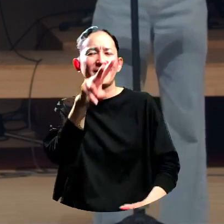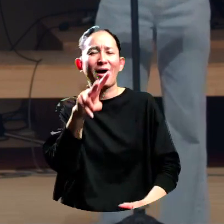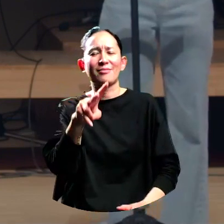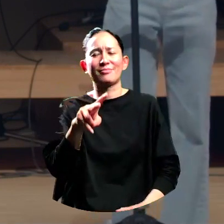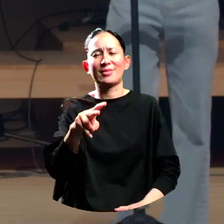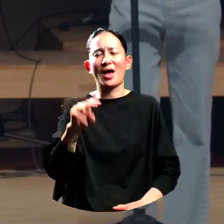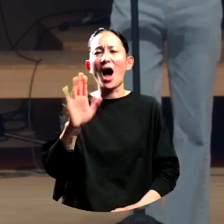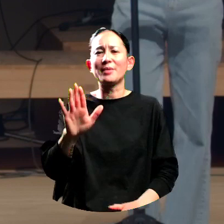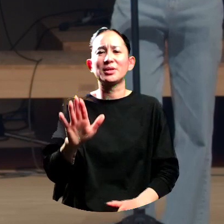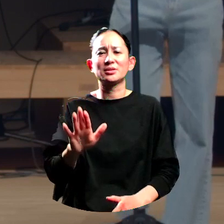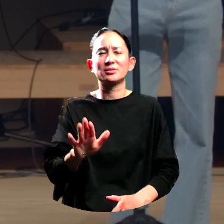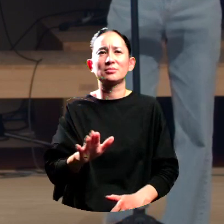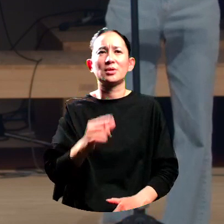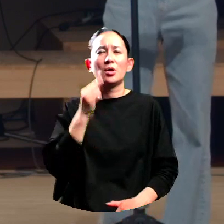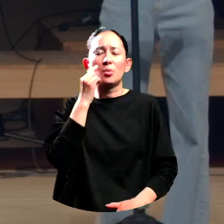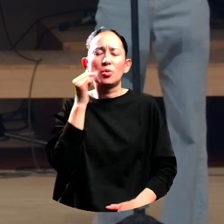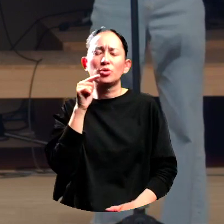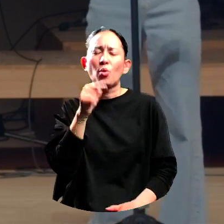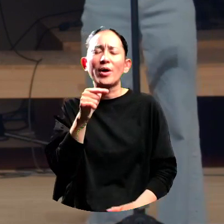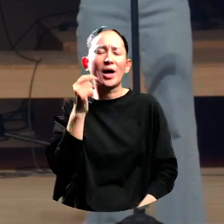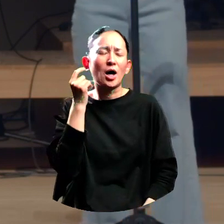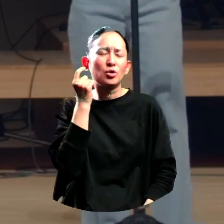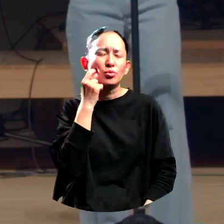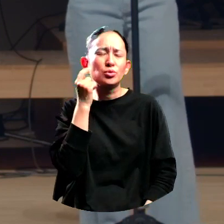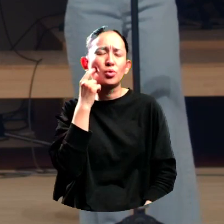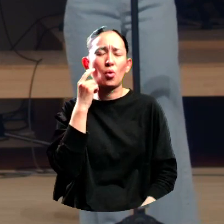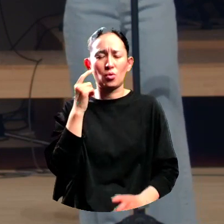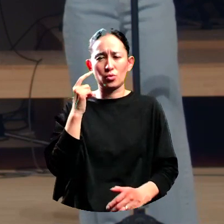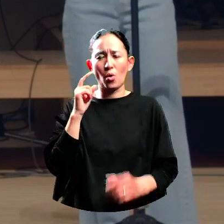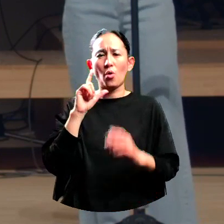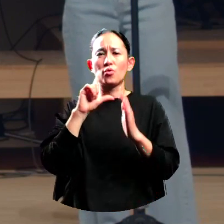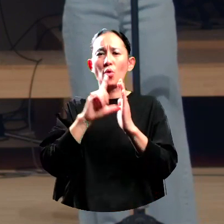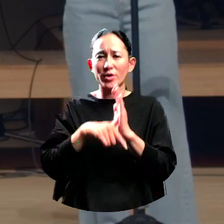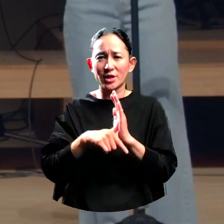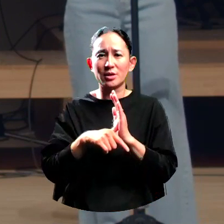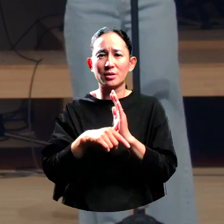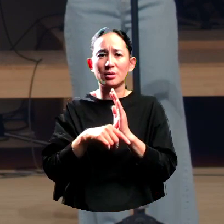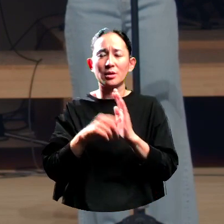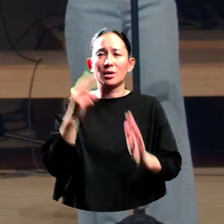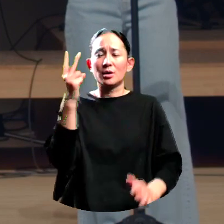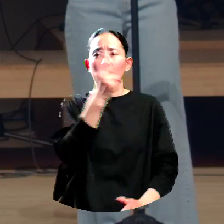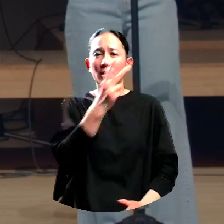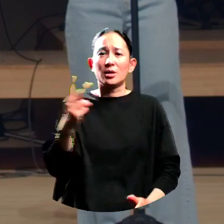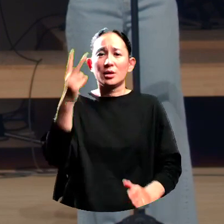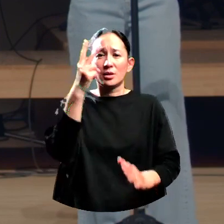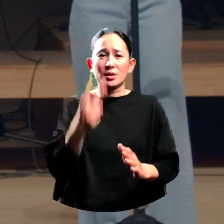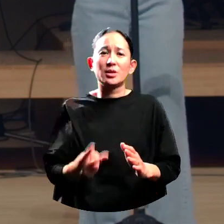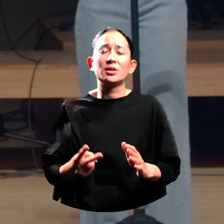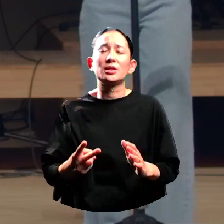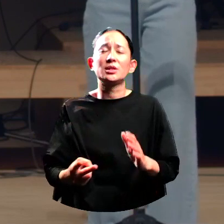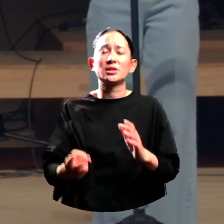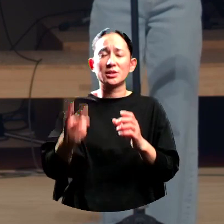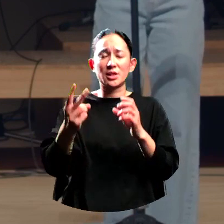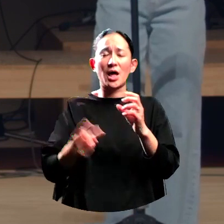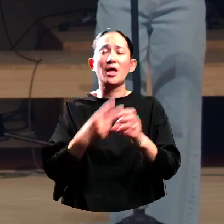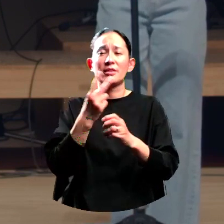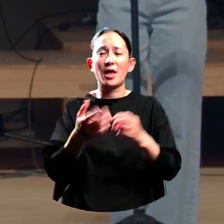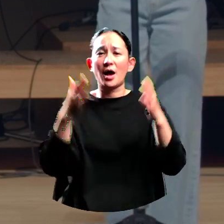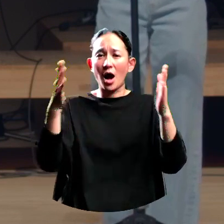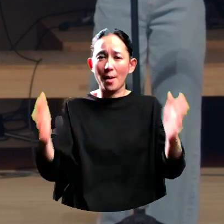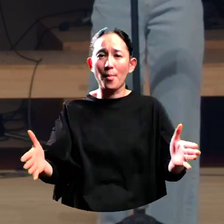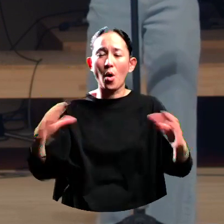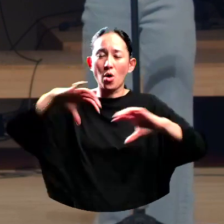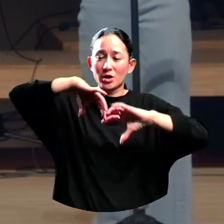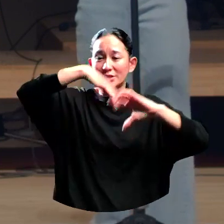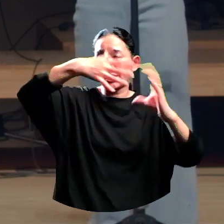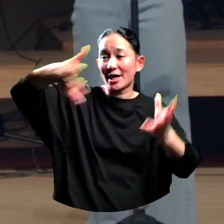それがデマで嘘で作り話、フェイクニュースなら、2000年間も世界中で語り継がれるわけがないんですよ。 If